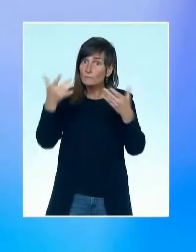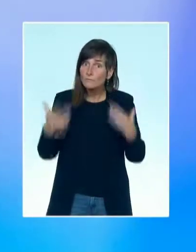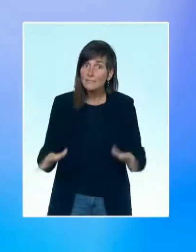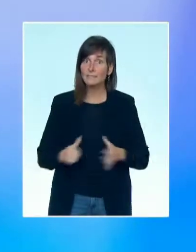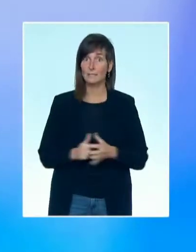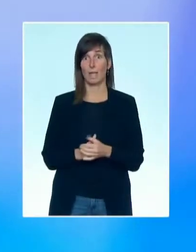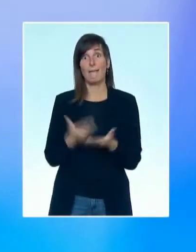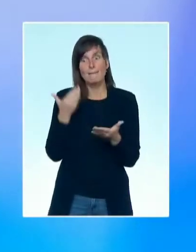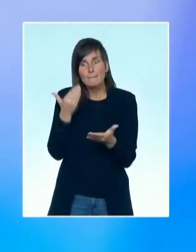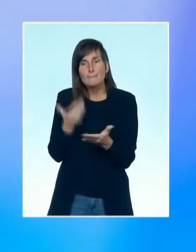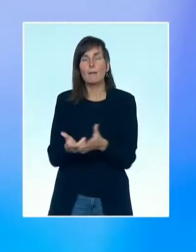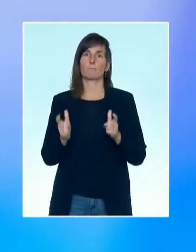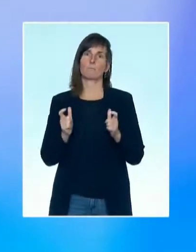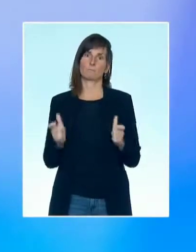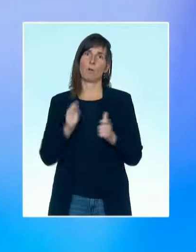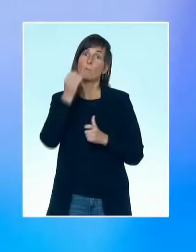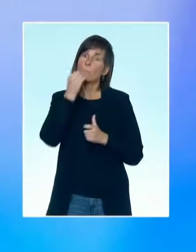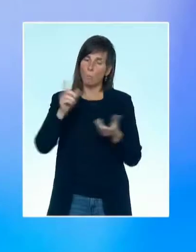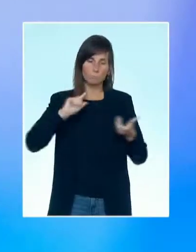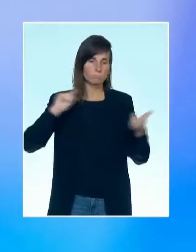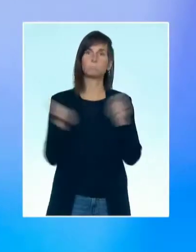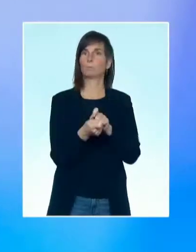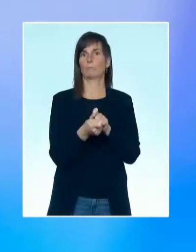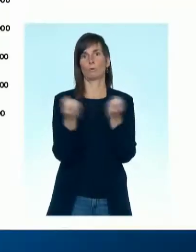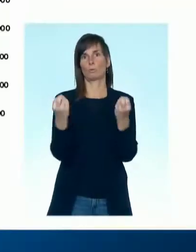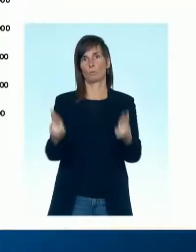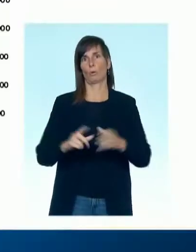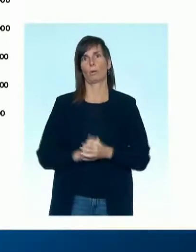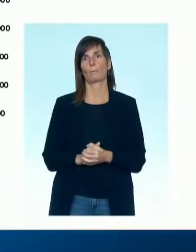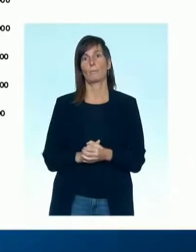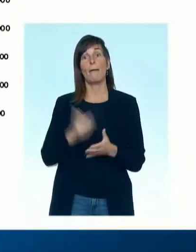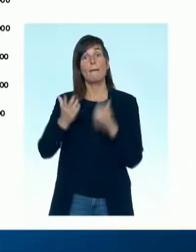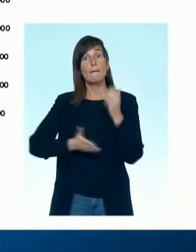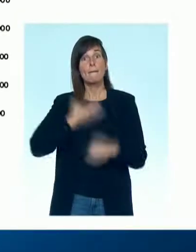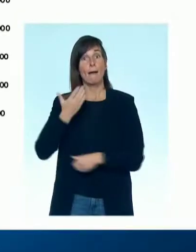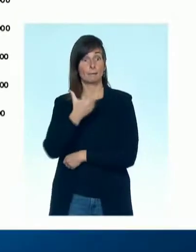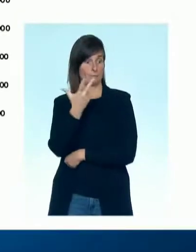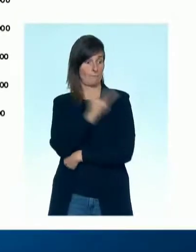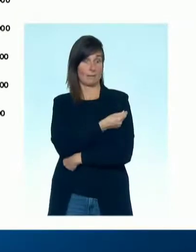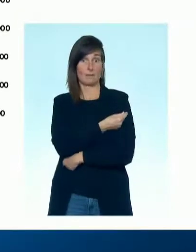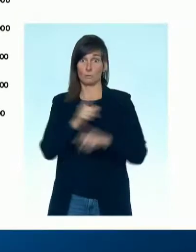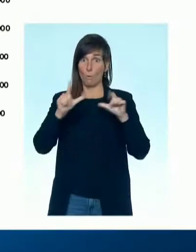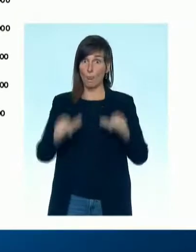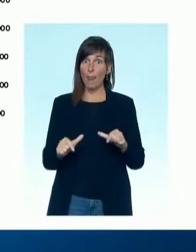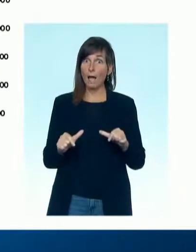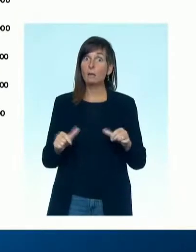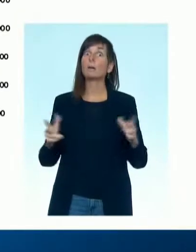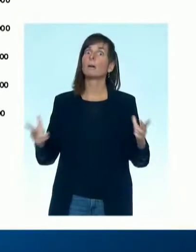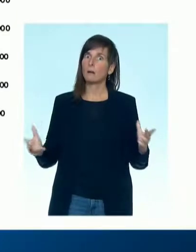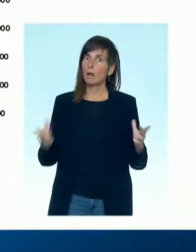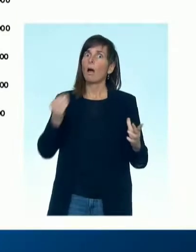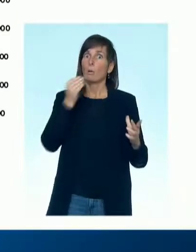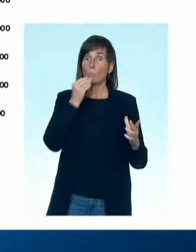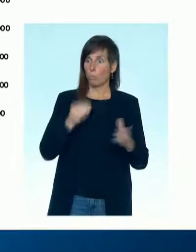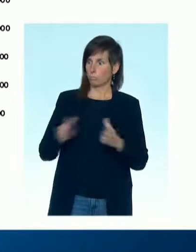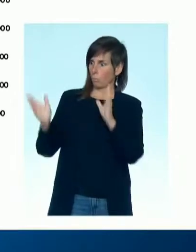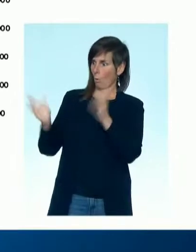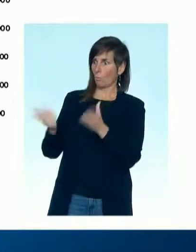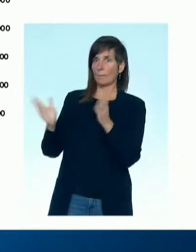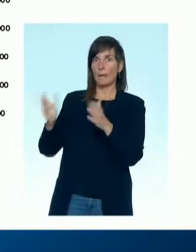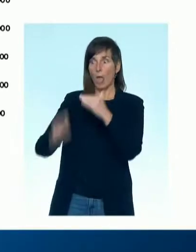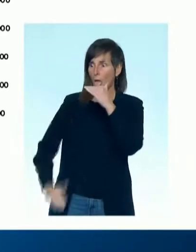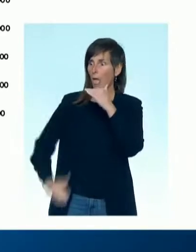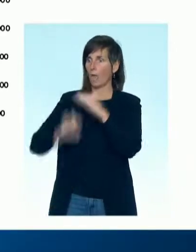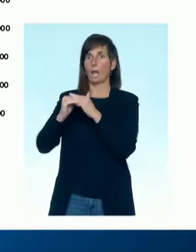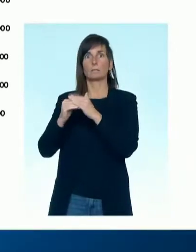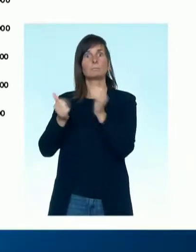cela a changé la donne. Sans la vaccination, nos hôpitaux seraient déjà à des niveaux de saturation